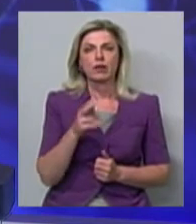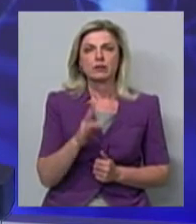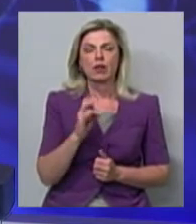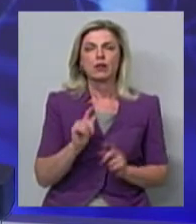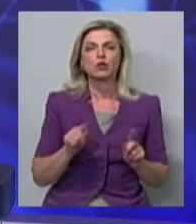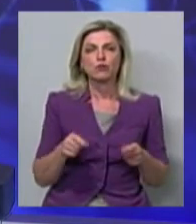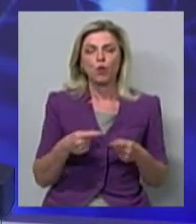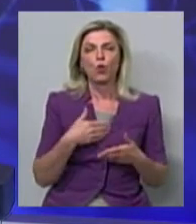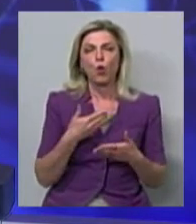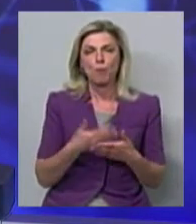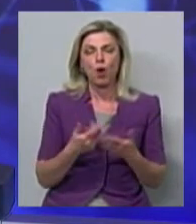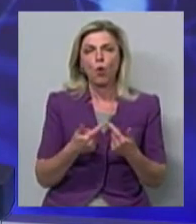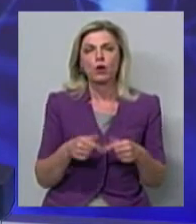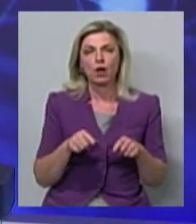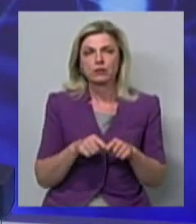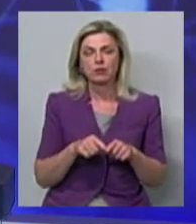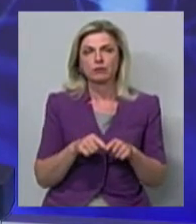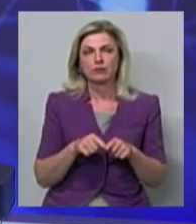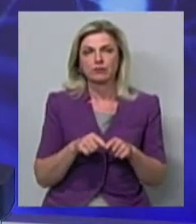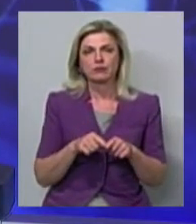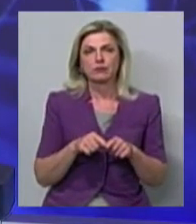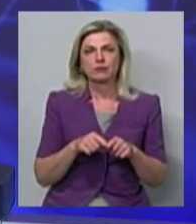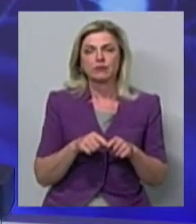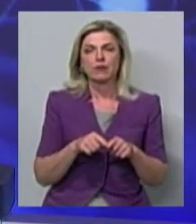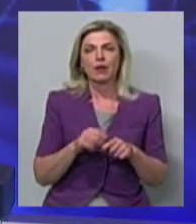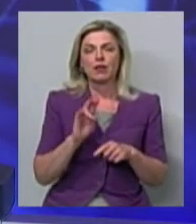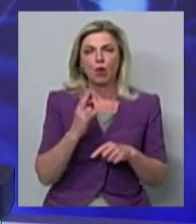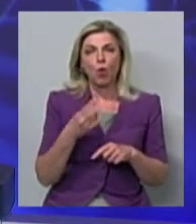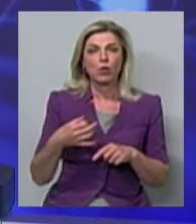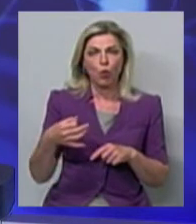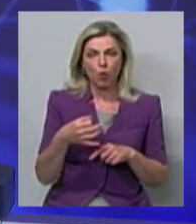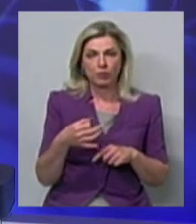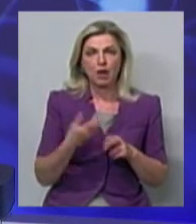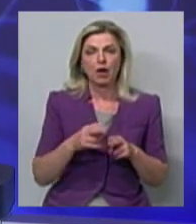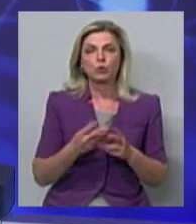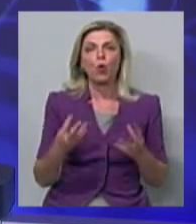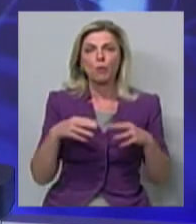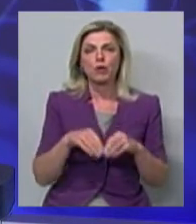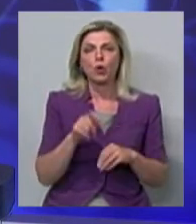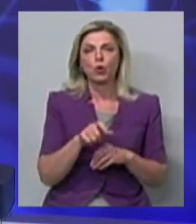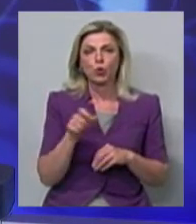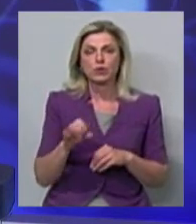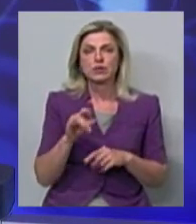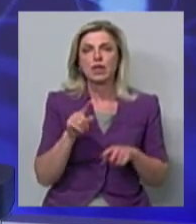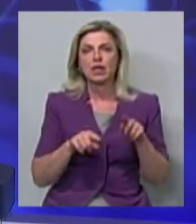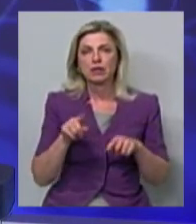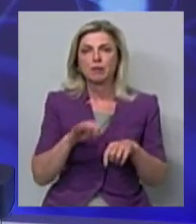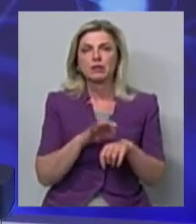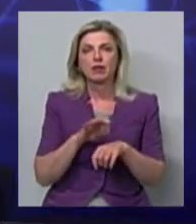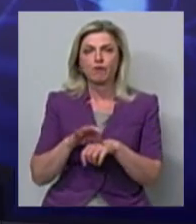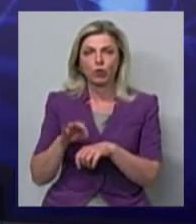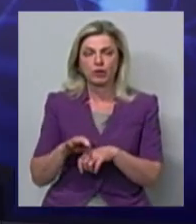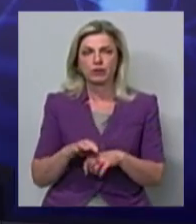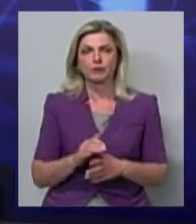створено громадську організацію «Орфанні Синиці Миколаївщини», яка об'єднує людей з рідкісними захворюваннями та